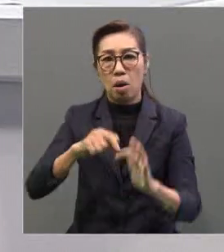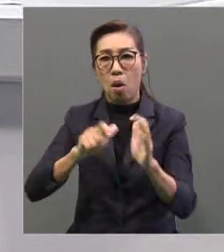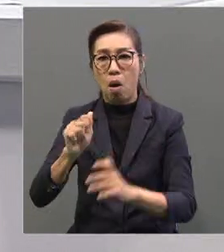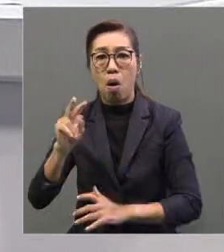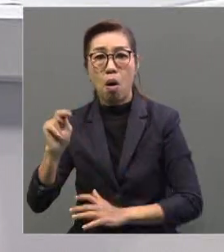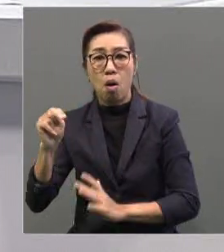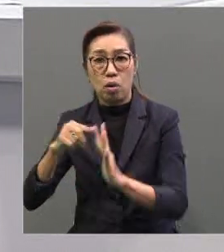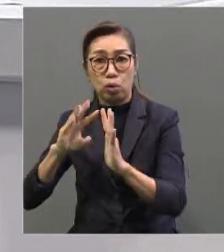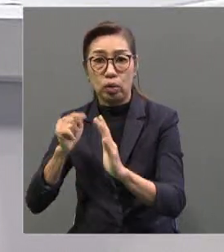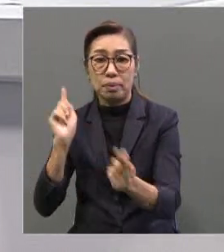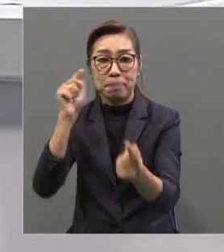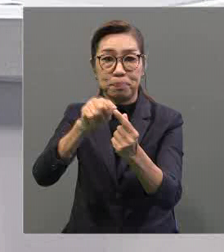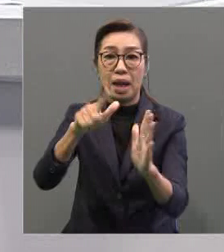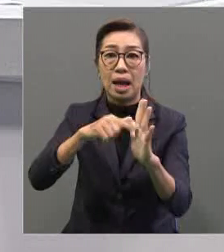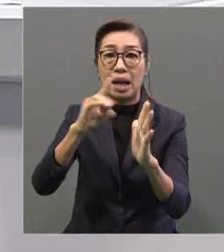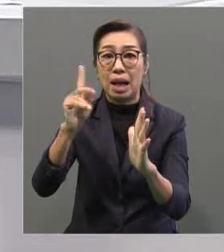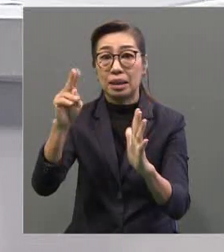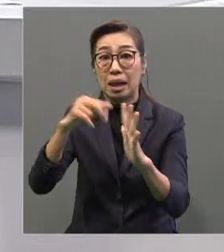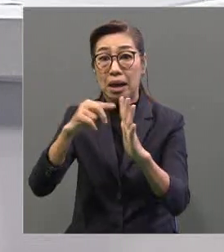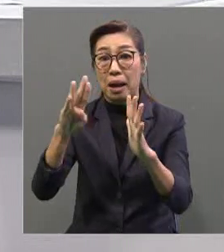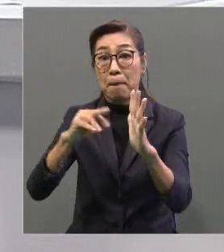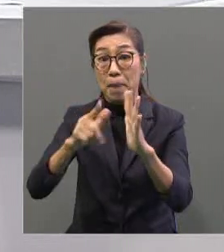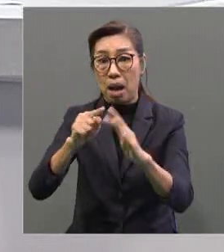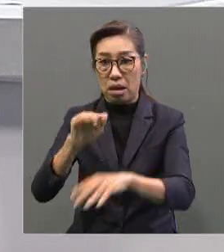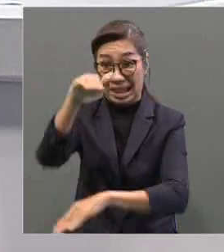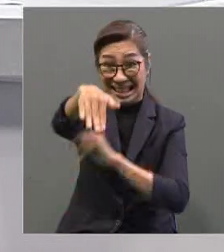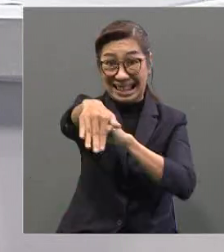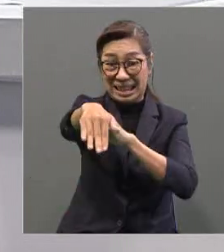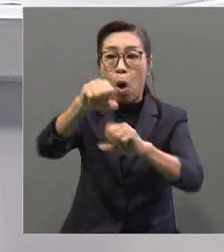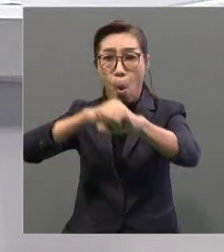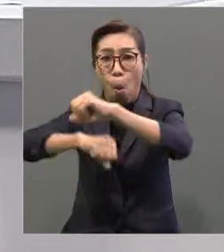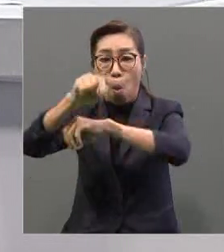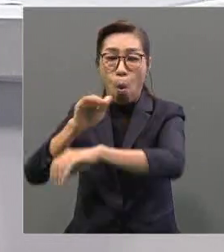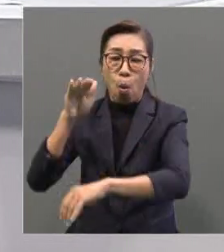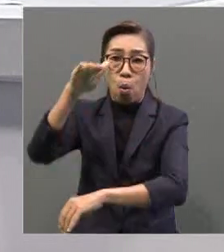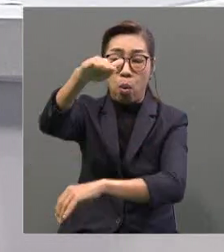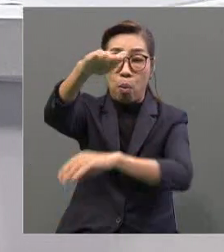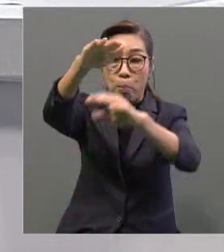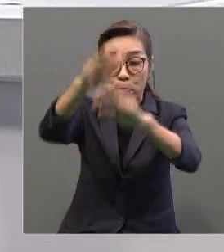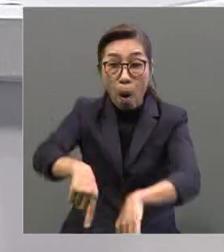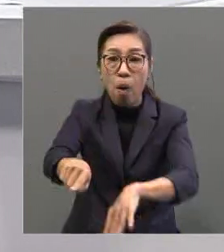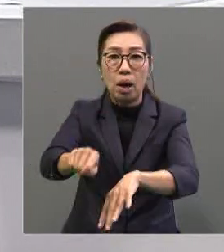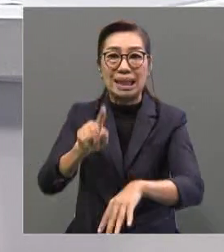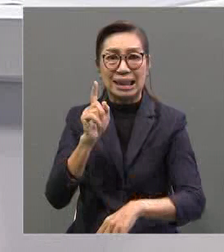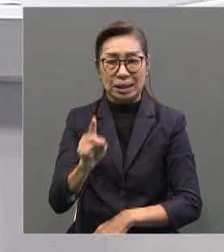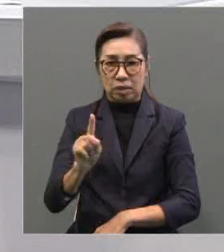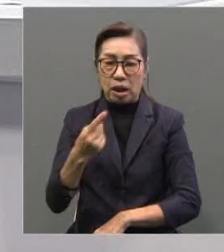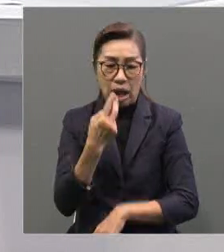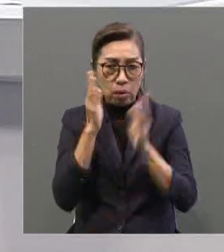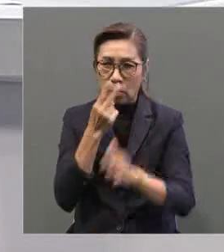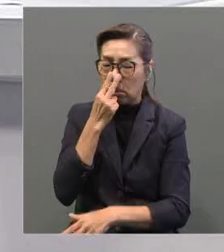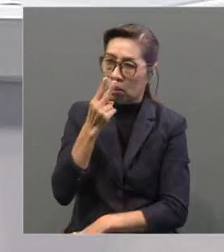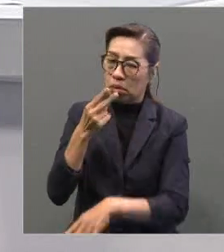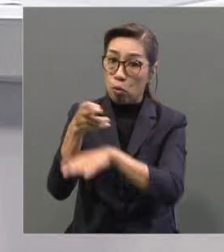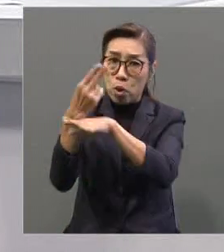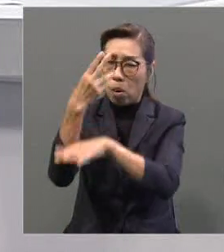ถล่ ม เดี๋ยวภาพคุณผู้ชมดูภาพก่อนนะภาพที่เขามาทีแรกเอ๊ะมันเป็นหนังหรือเปล่า โอ้ใ